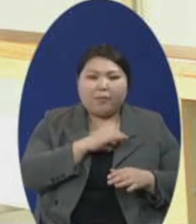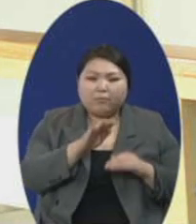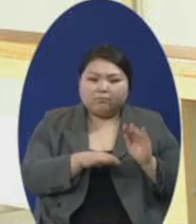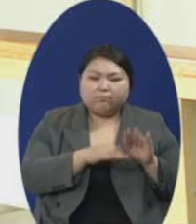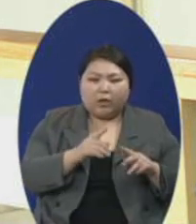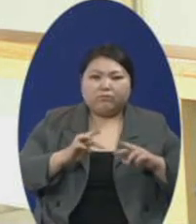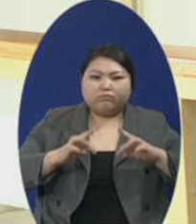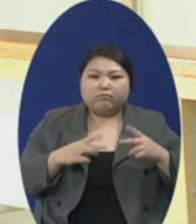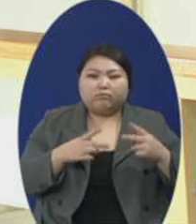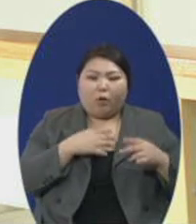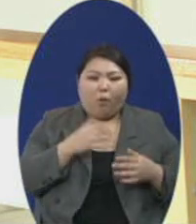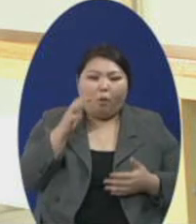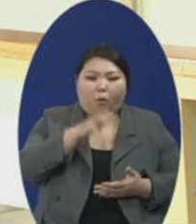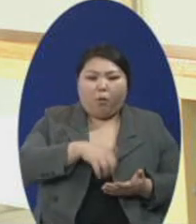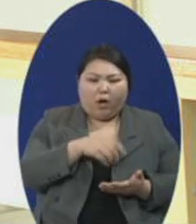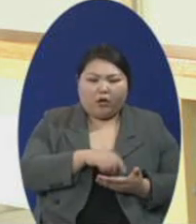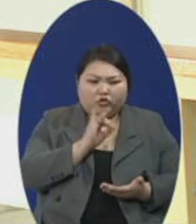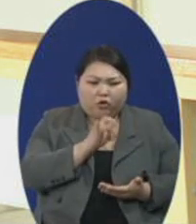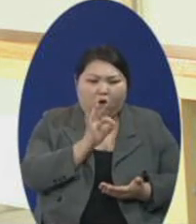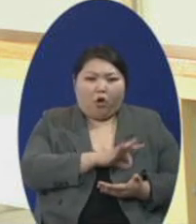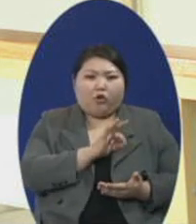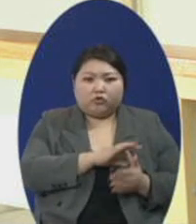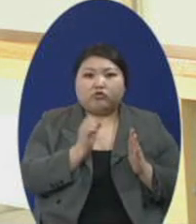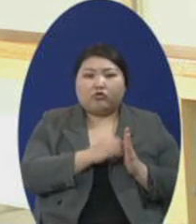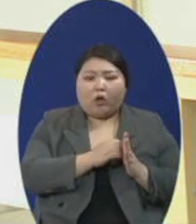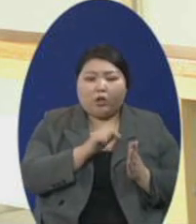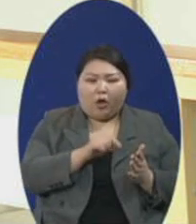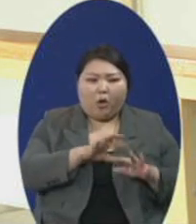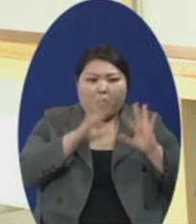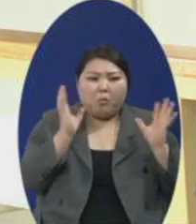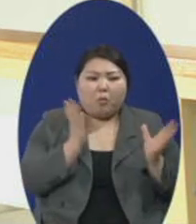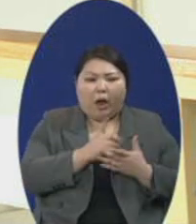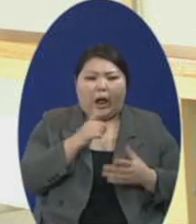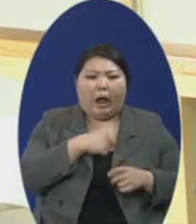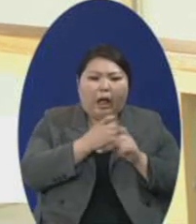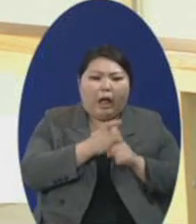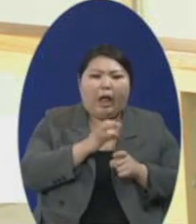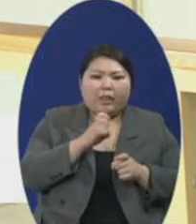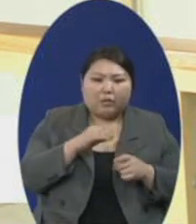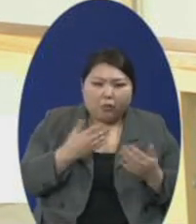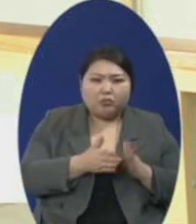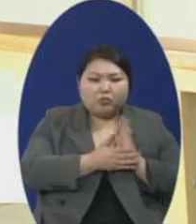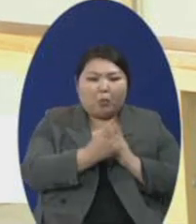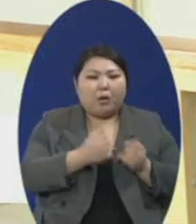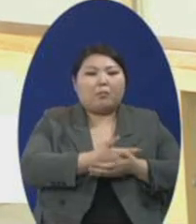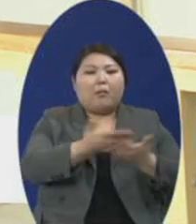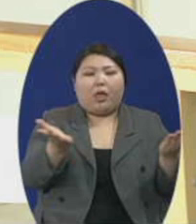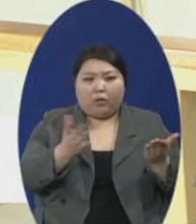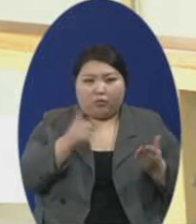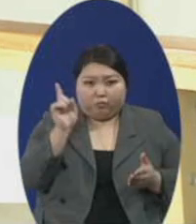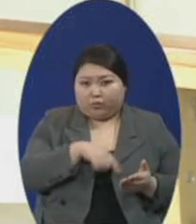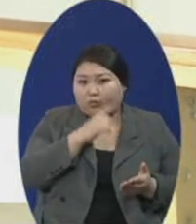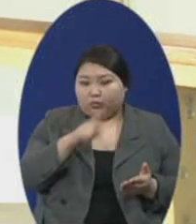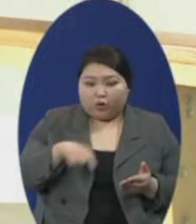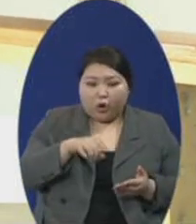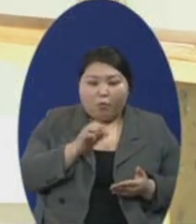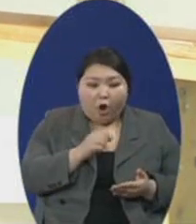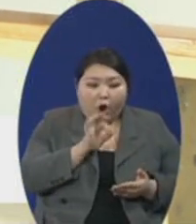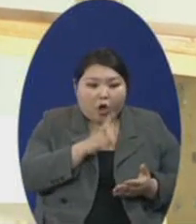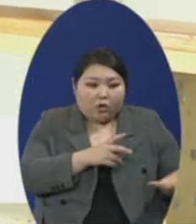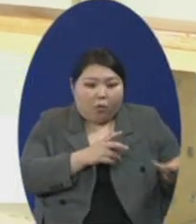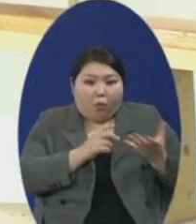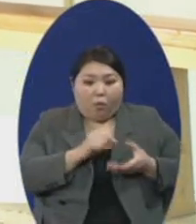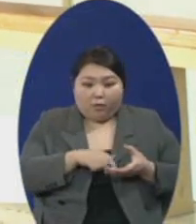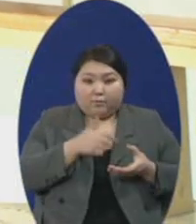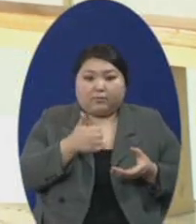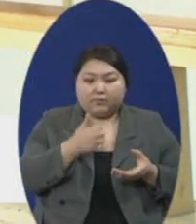уу уулуурхаагаас бид их орлого олох ёстой. Тэрийг бүгдийн халамж юм уу төсвөрөд хараагаад явуулах болохгүй. Энэ олсон мөнгөөрөө